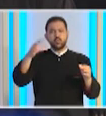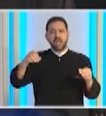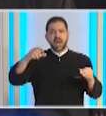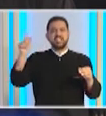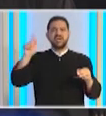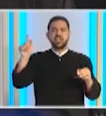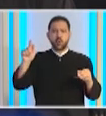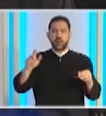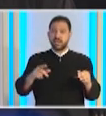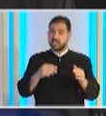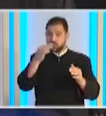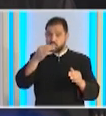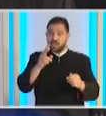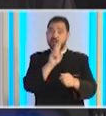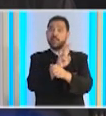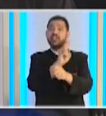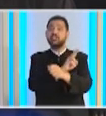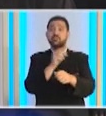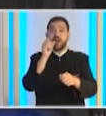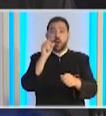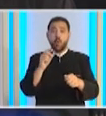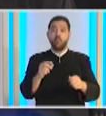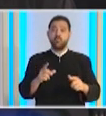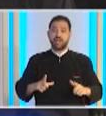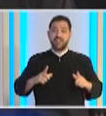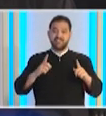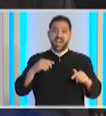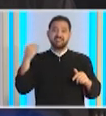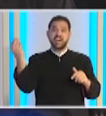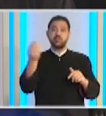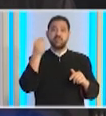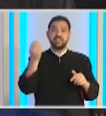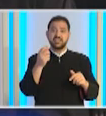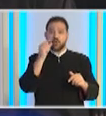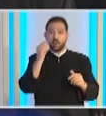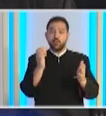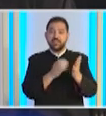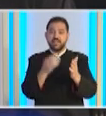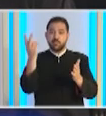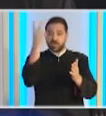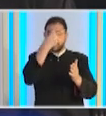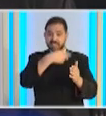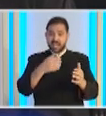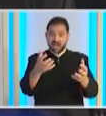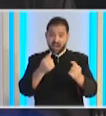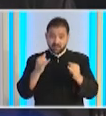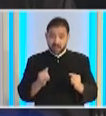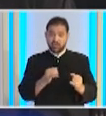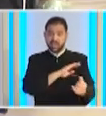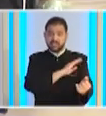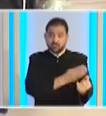participare a omului la viața divină. Lucrul acesta, după mine, cred că este fundamental. Omul trebuie să înțeleagă că noi avem această